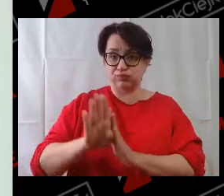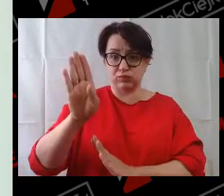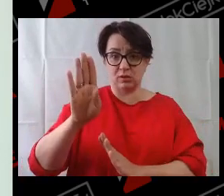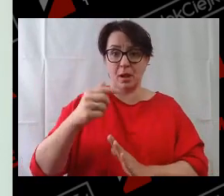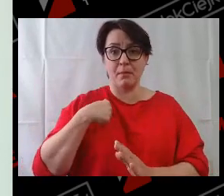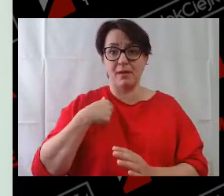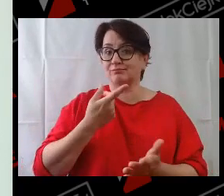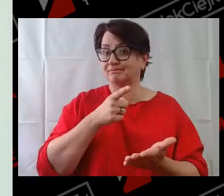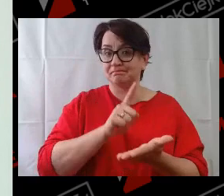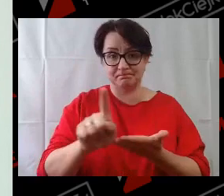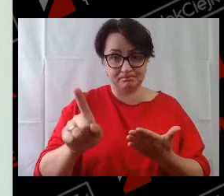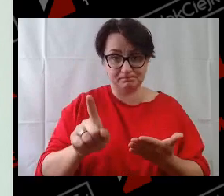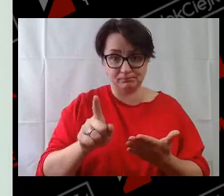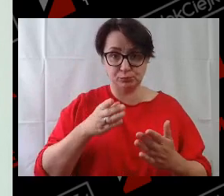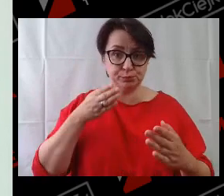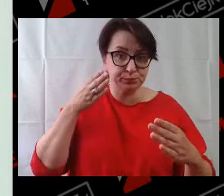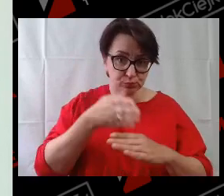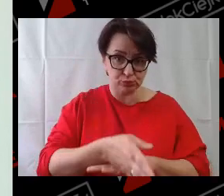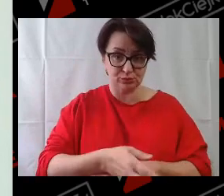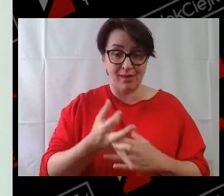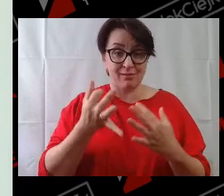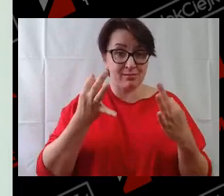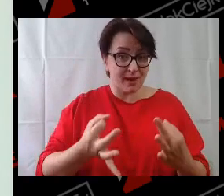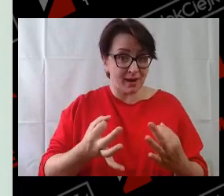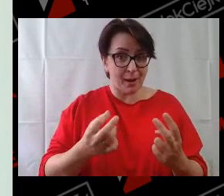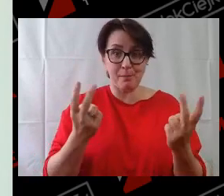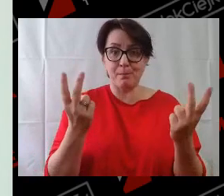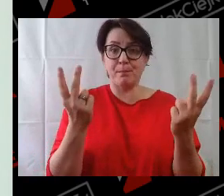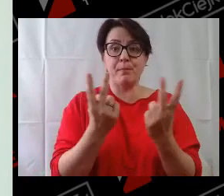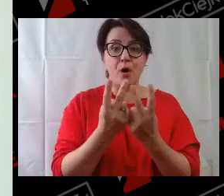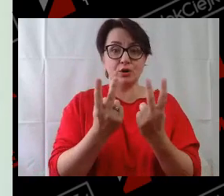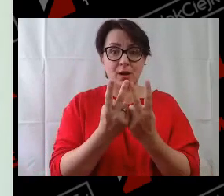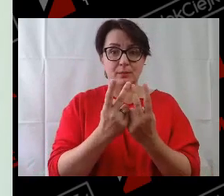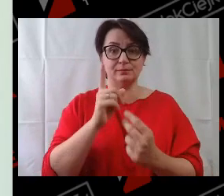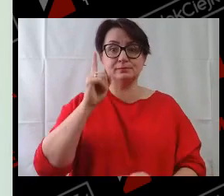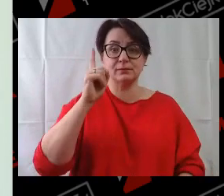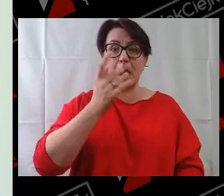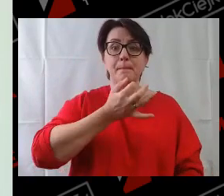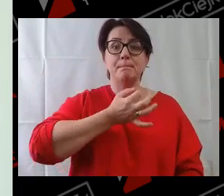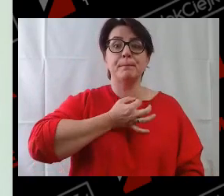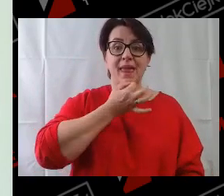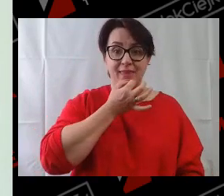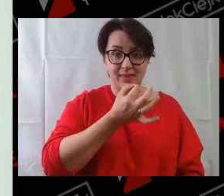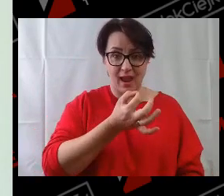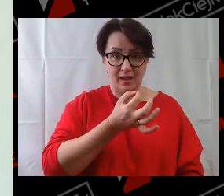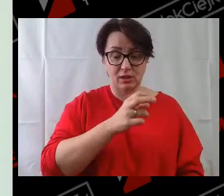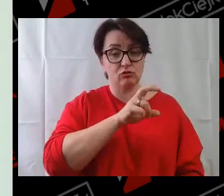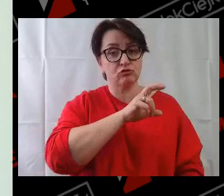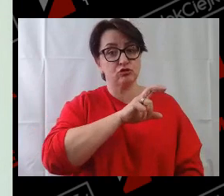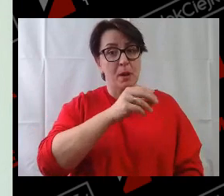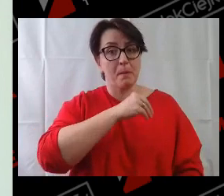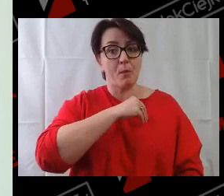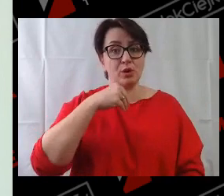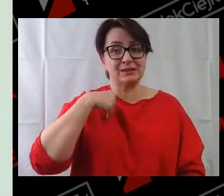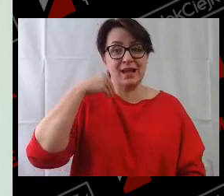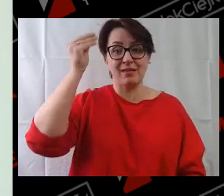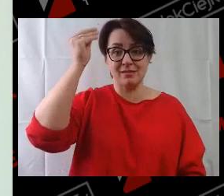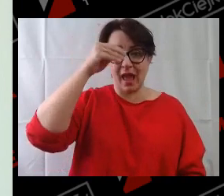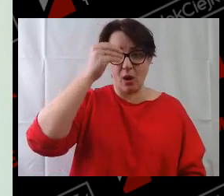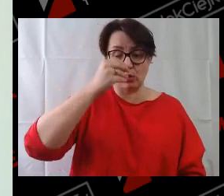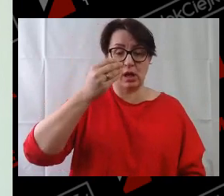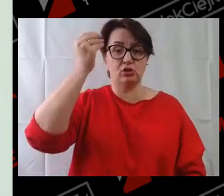i teraz jest podobnie pytanie polega na tym czy Polska nauka polskie szkolnictwo